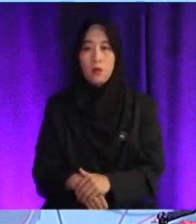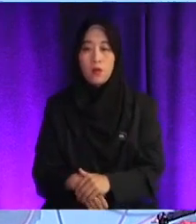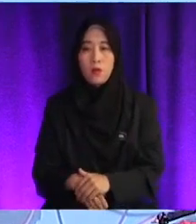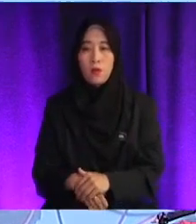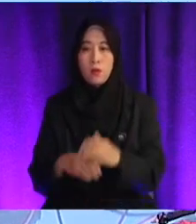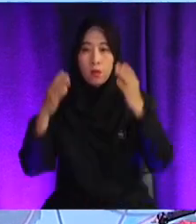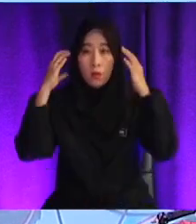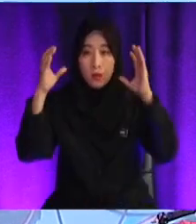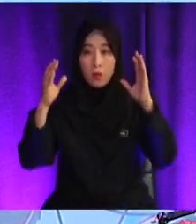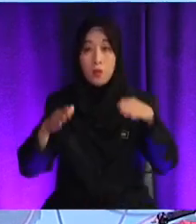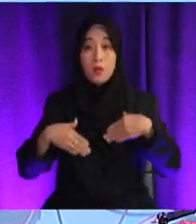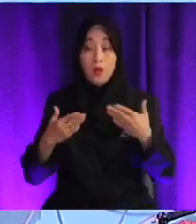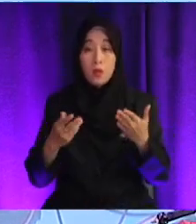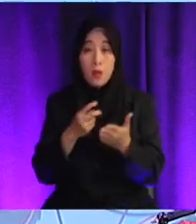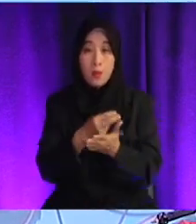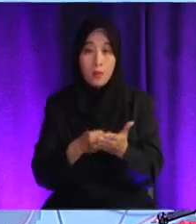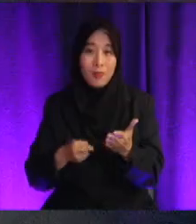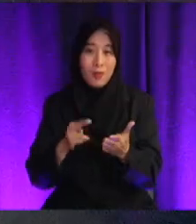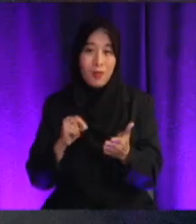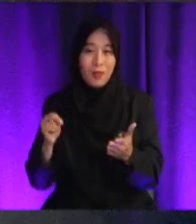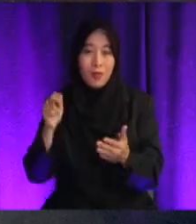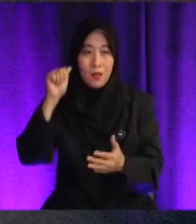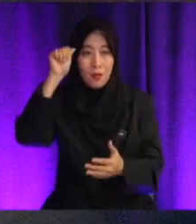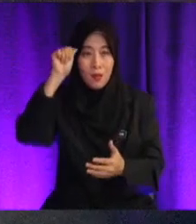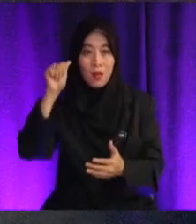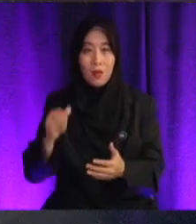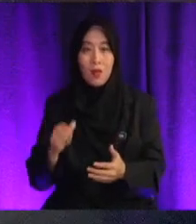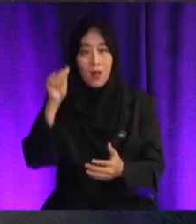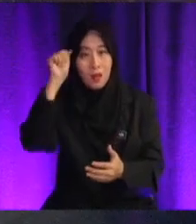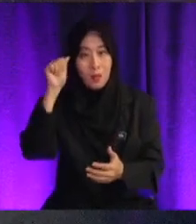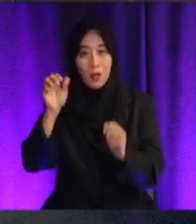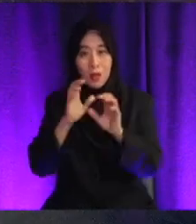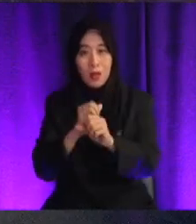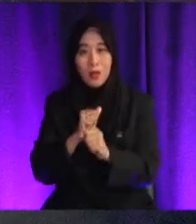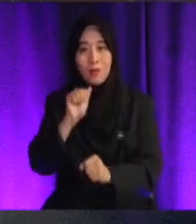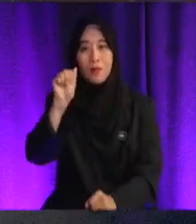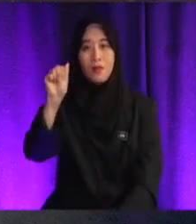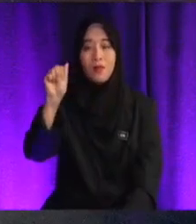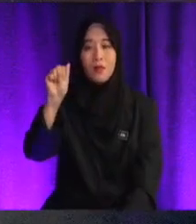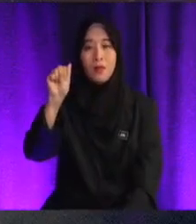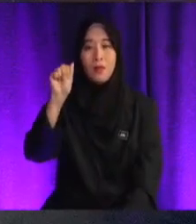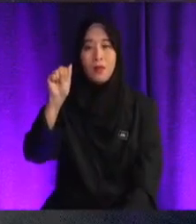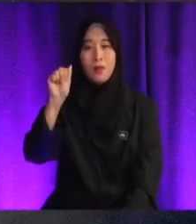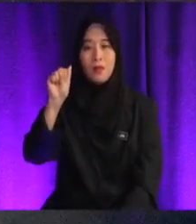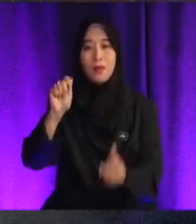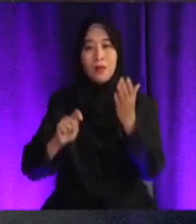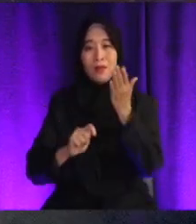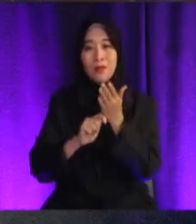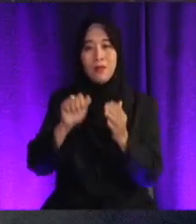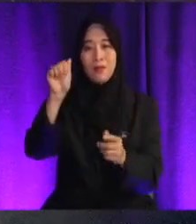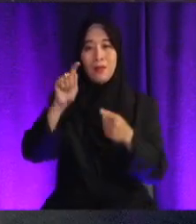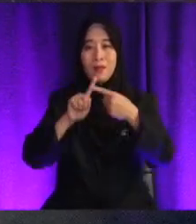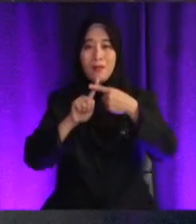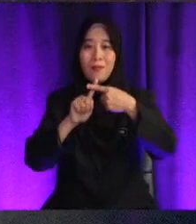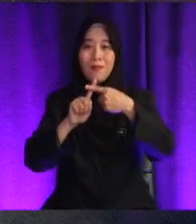Cikgu, macam mana dengan saya punya penilaian, cikgu? Wah. Akmal? Ya? A. A. A. Bagi atas A apa, cikgu? A+. Oh, nak